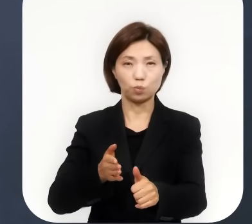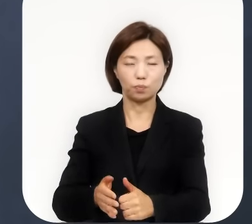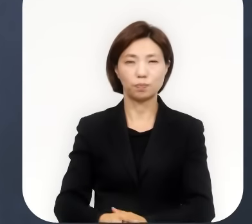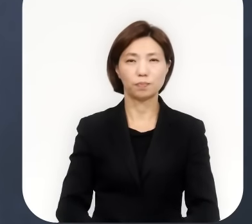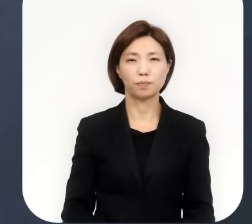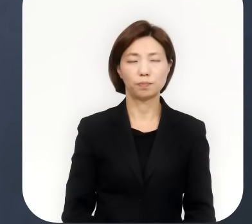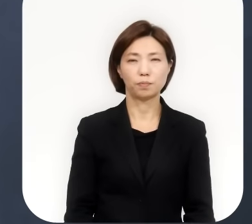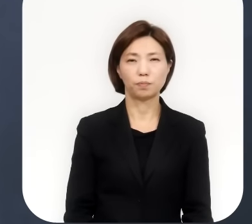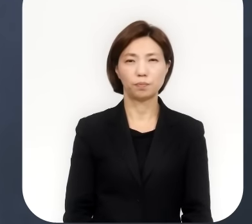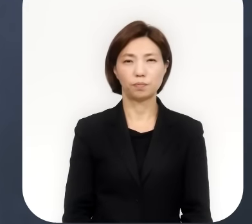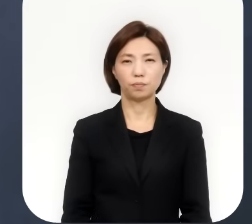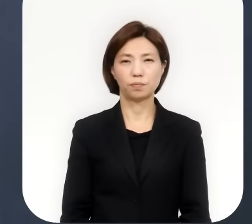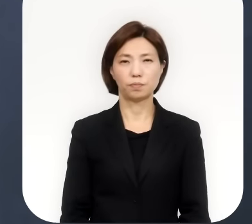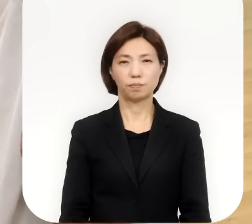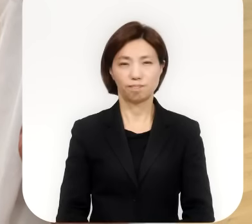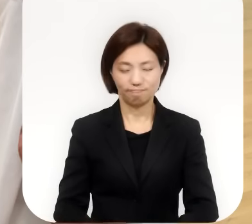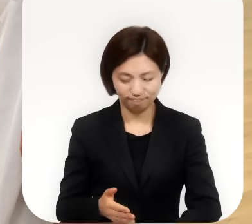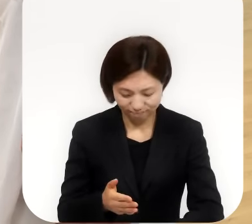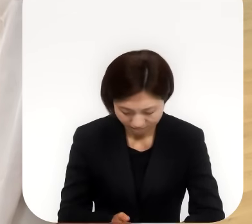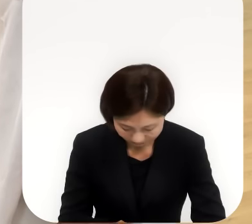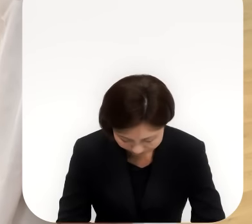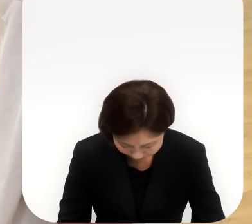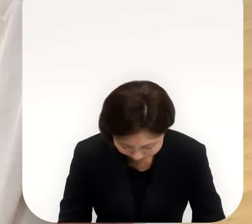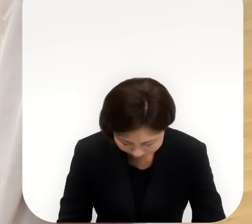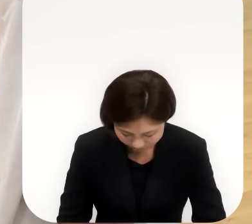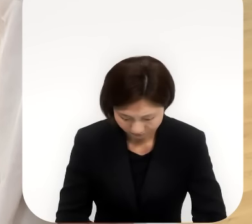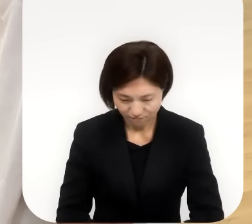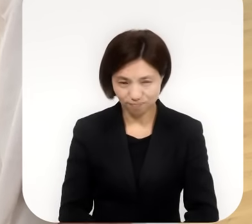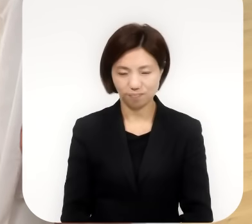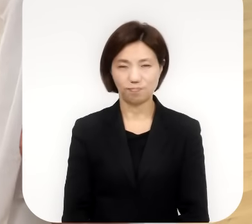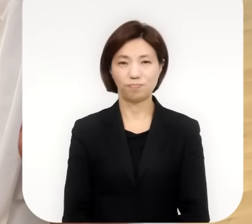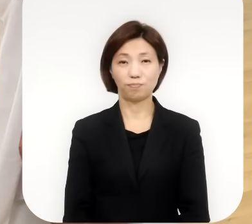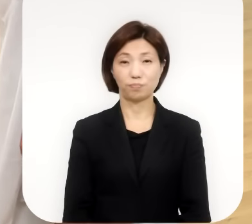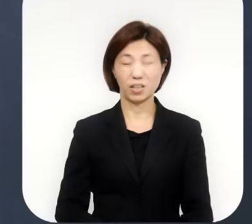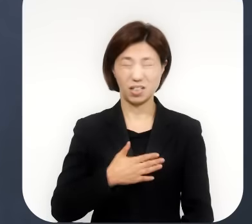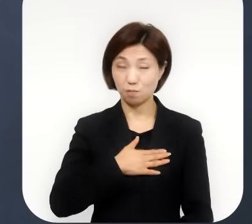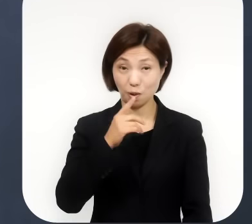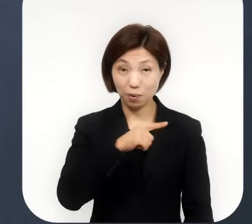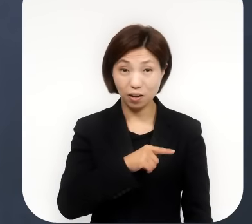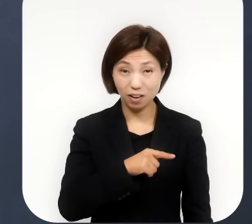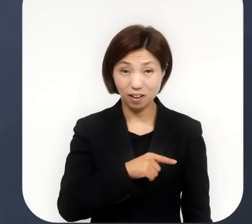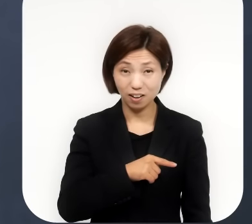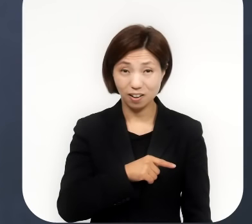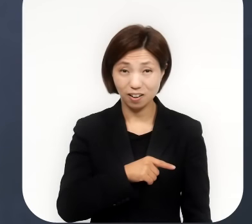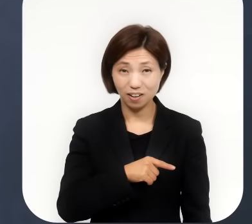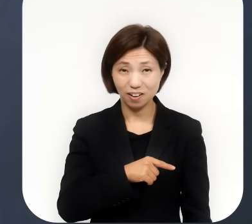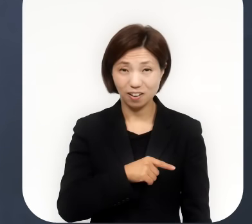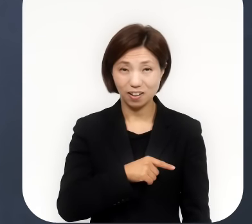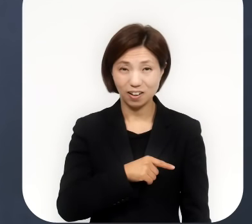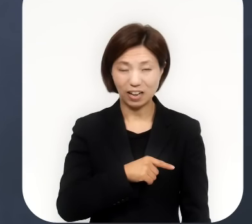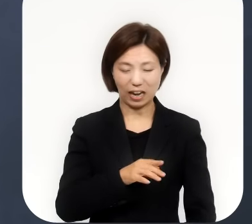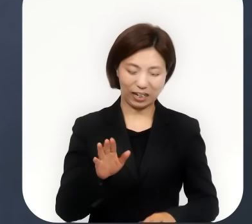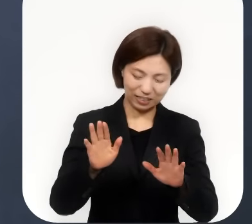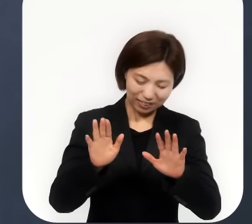않겠나 싶어 감사합니다 기분